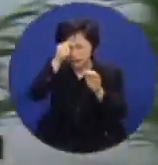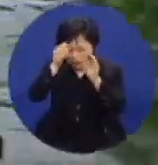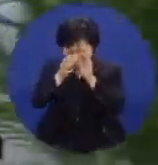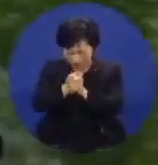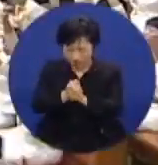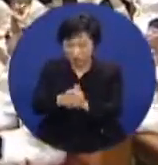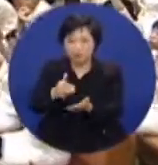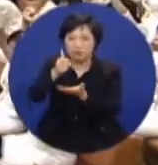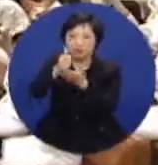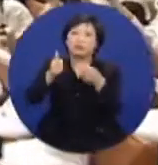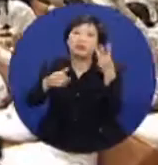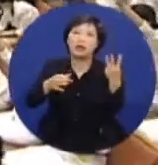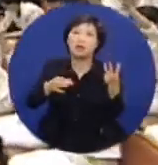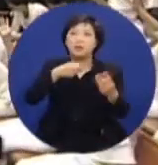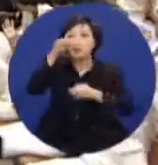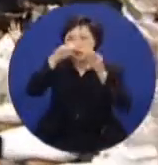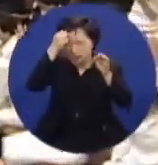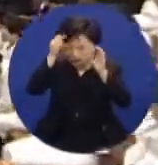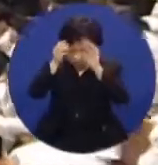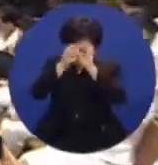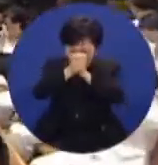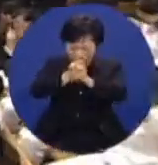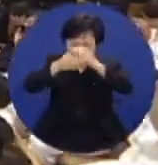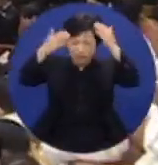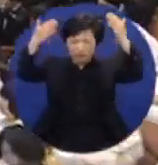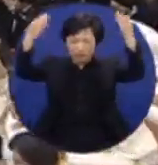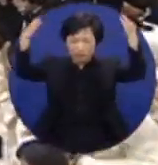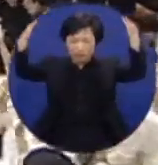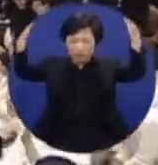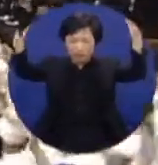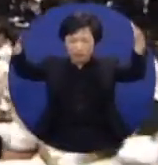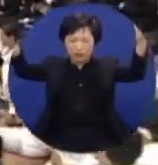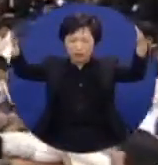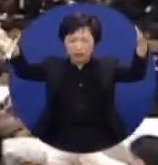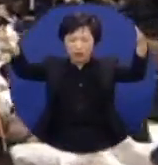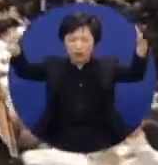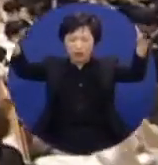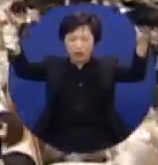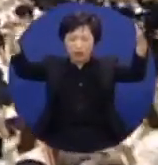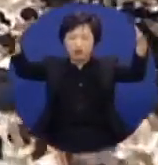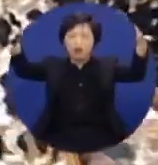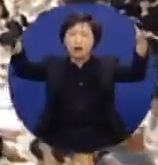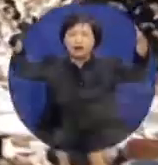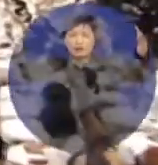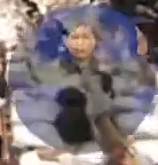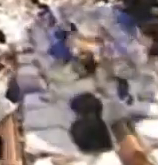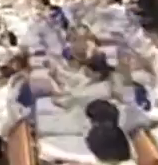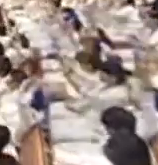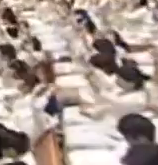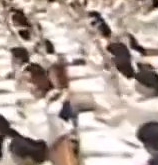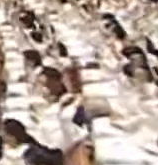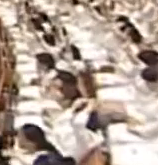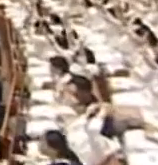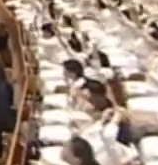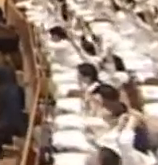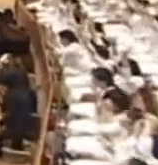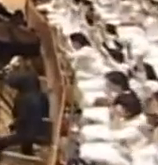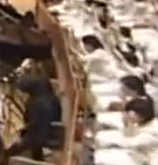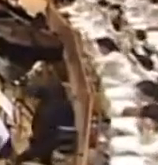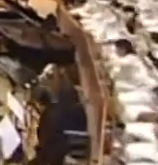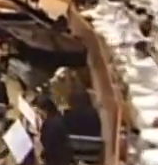기도하셨습니다 조씨 5 the 아아 oh 아아